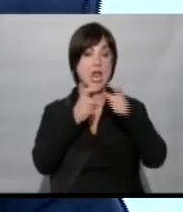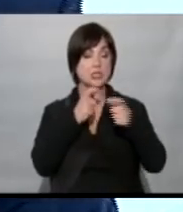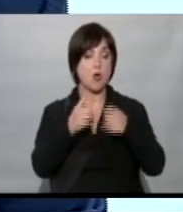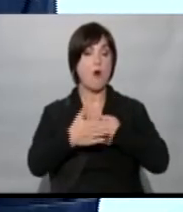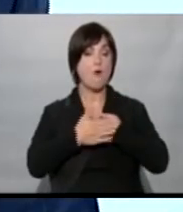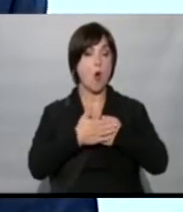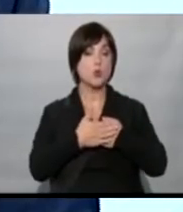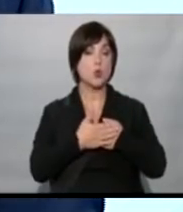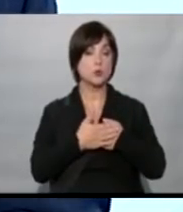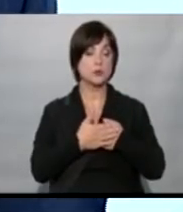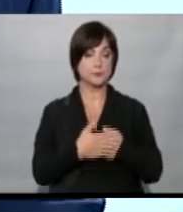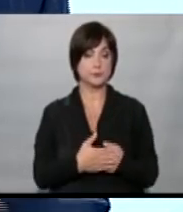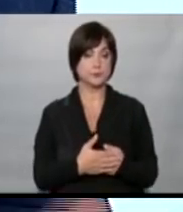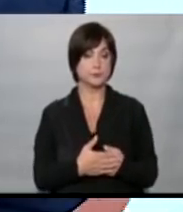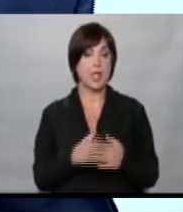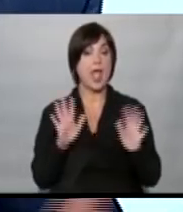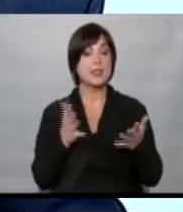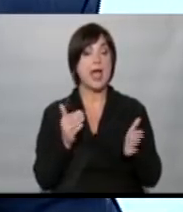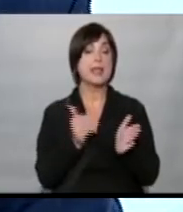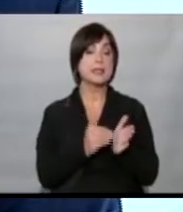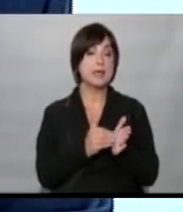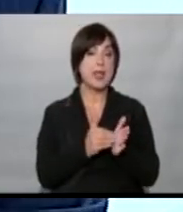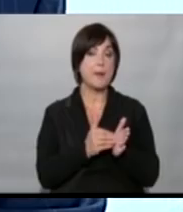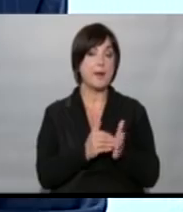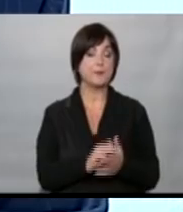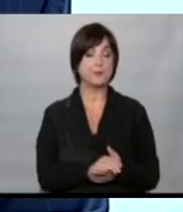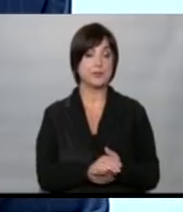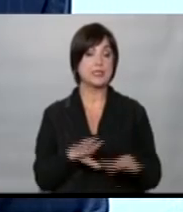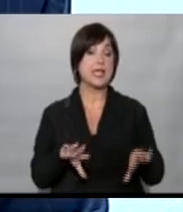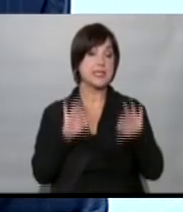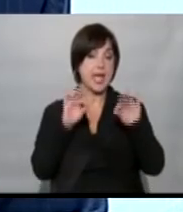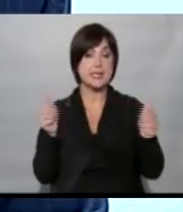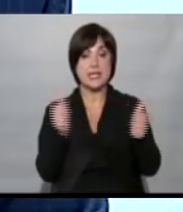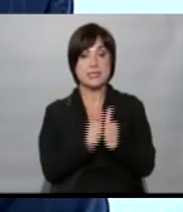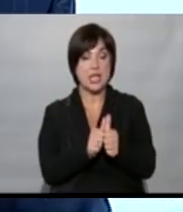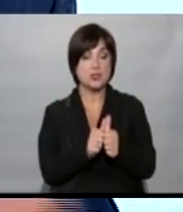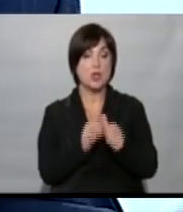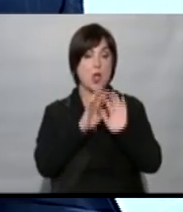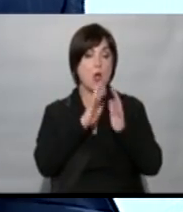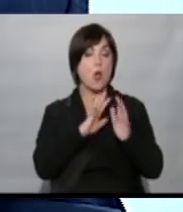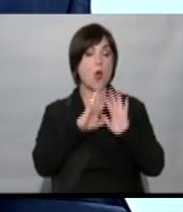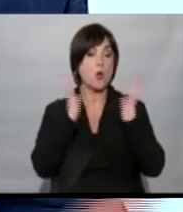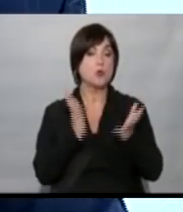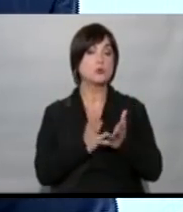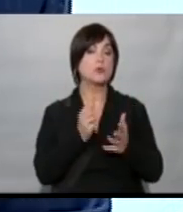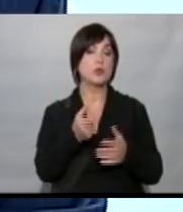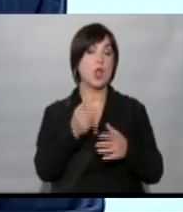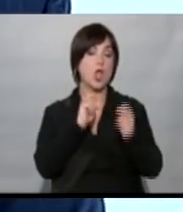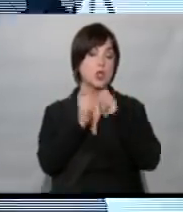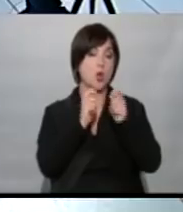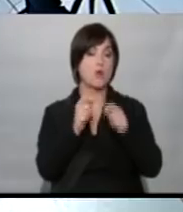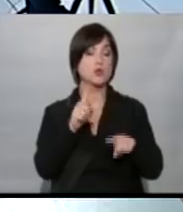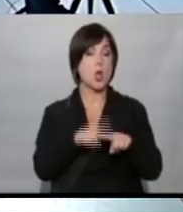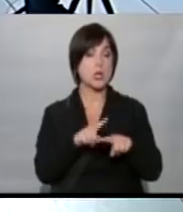однос на тоа дали треба да се им пронајде заеднички консензус во однос на договор со